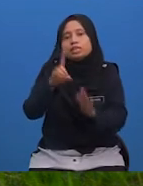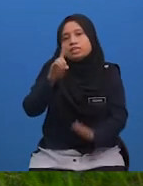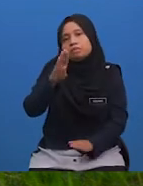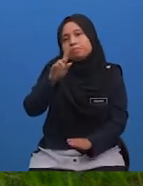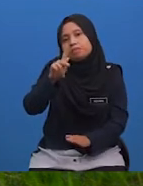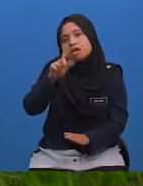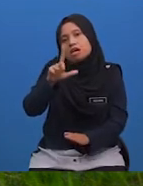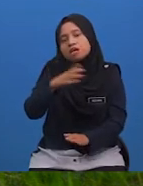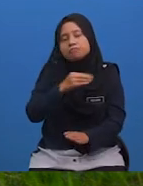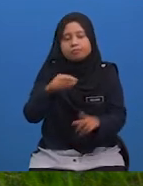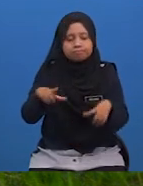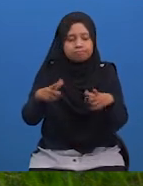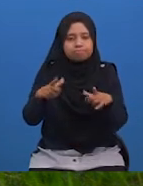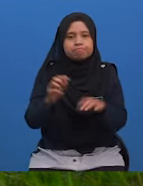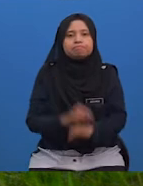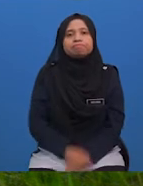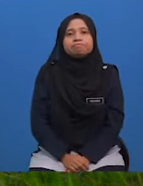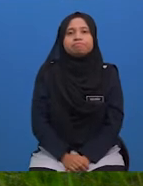mengambil tindakan selanjutnya.